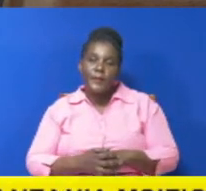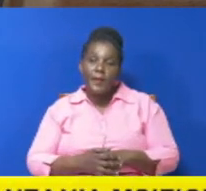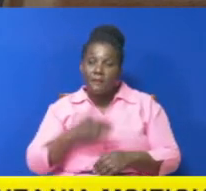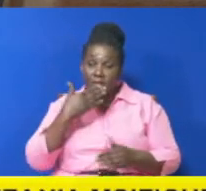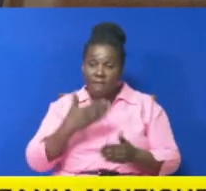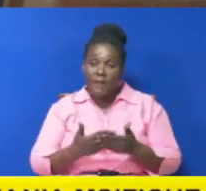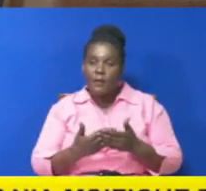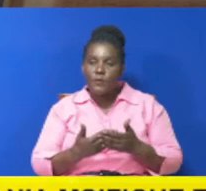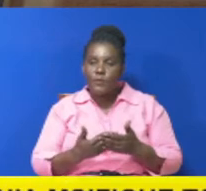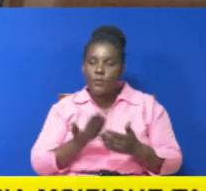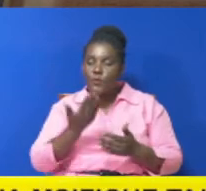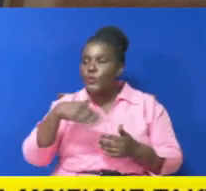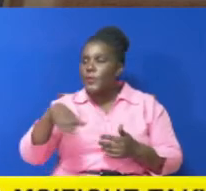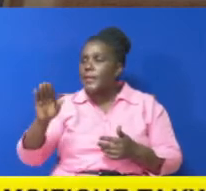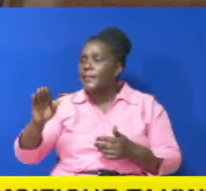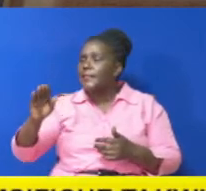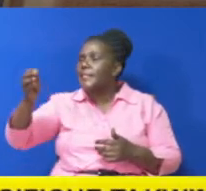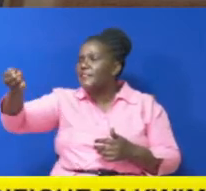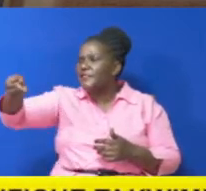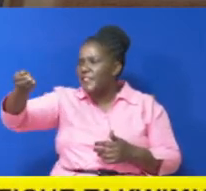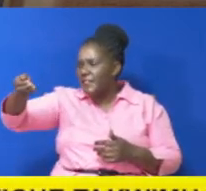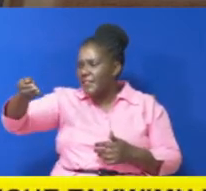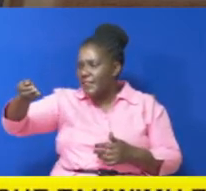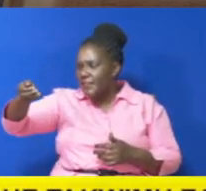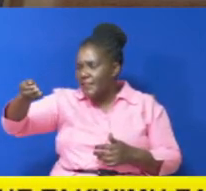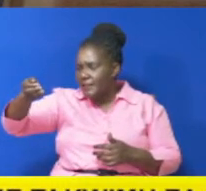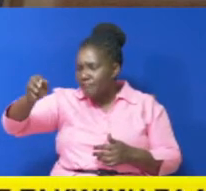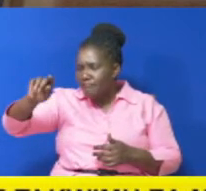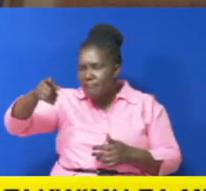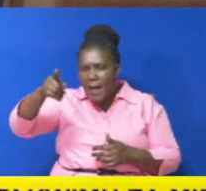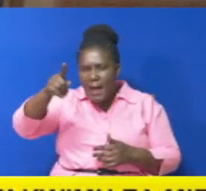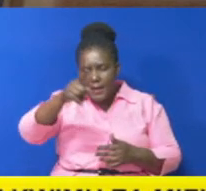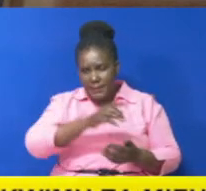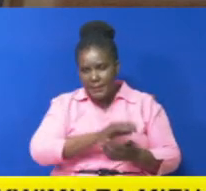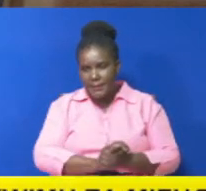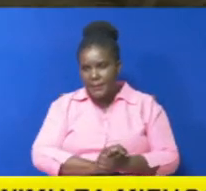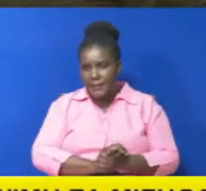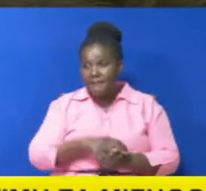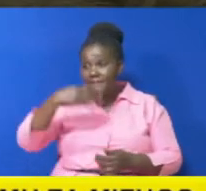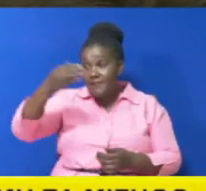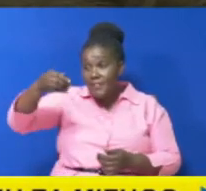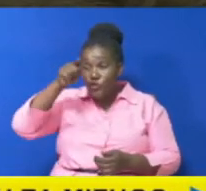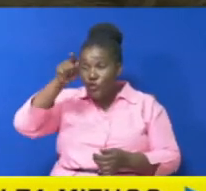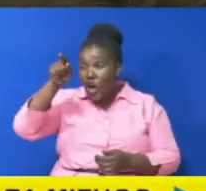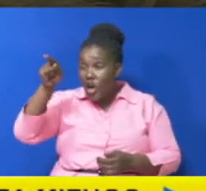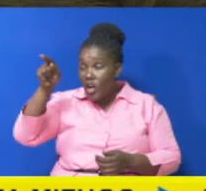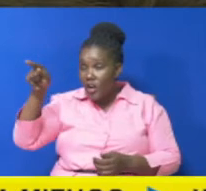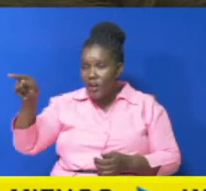hapa anakwenda vijijini huko pembezoni. Hii ni very common, nafikia hata